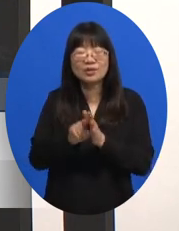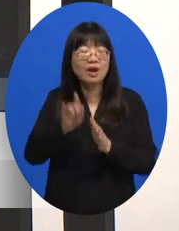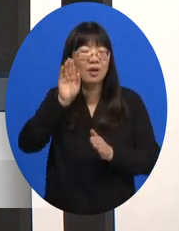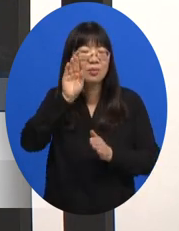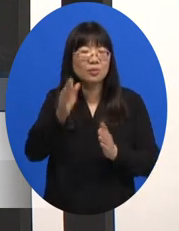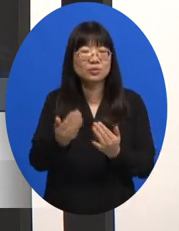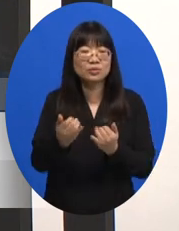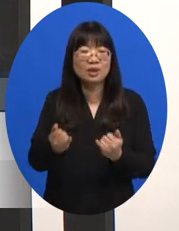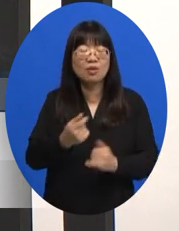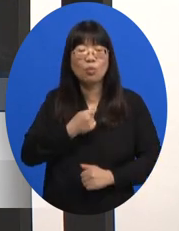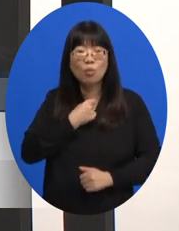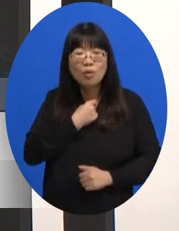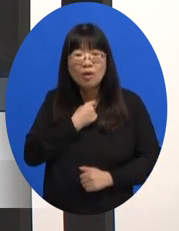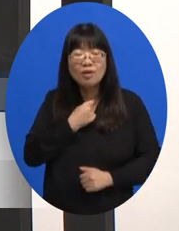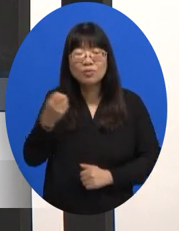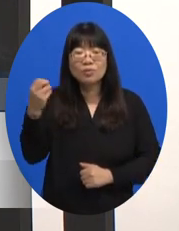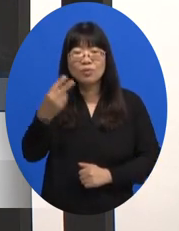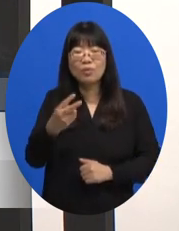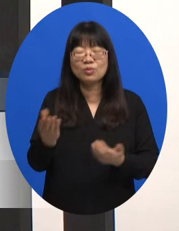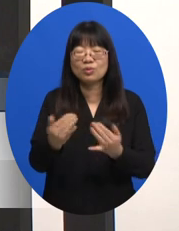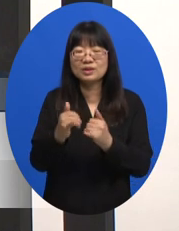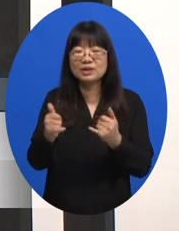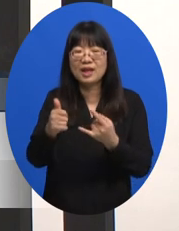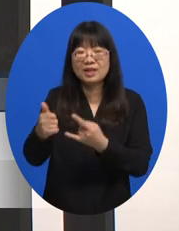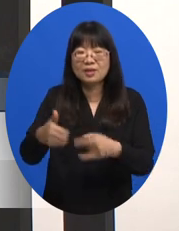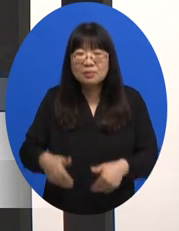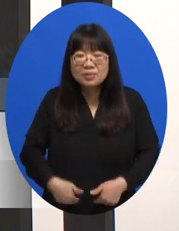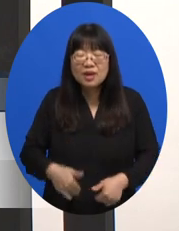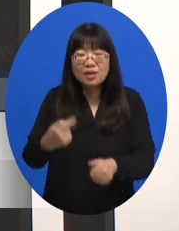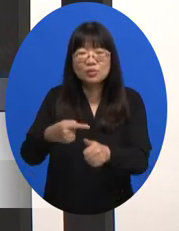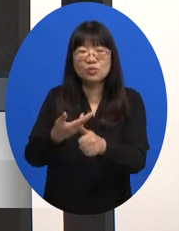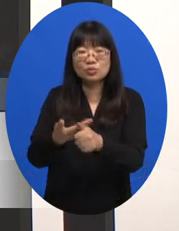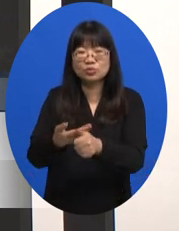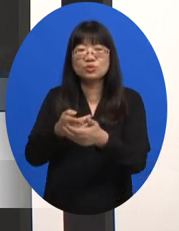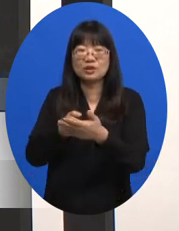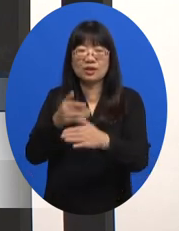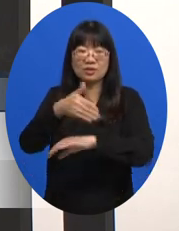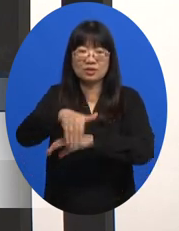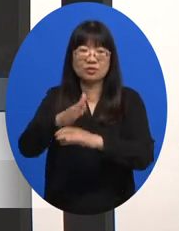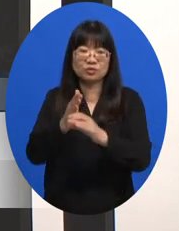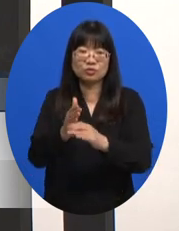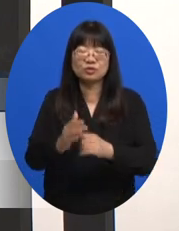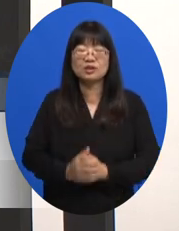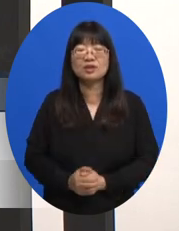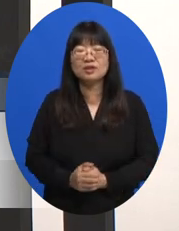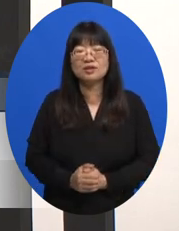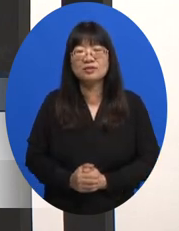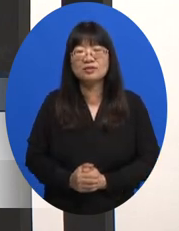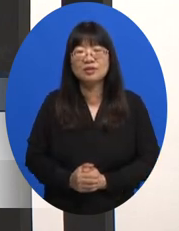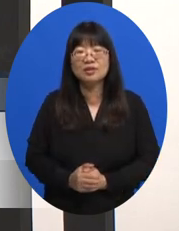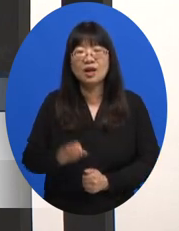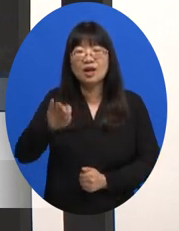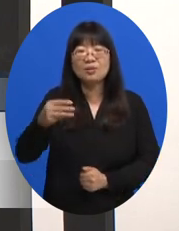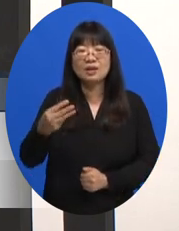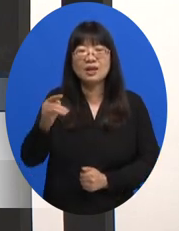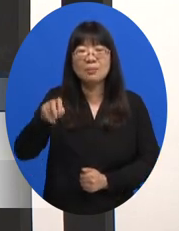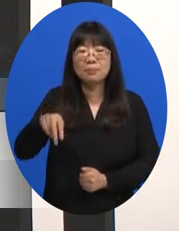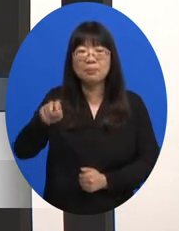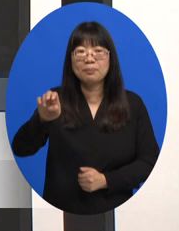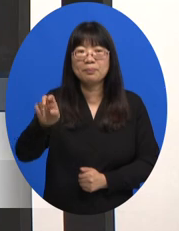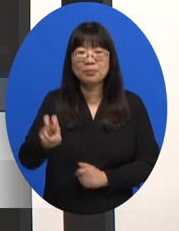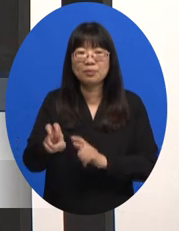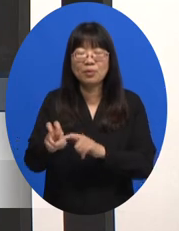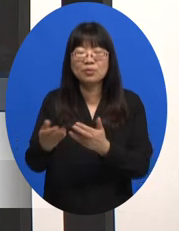노동자가 원하는 그리고 노동자에게 필요한 교육을 추진할 계획입니다. 플랫폼 노동자에게 사회